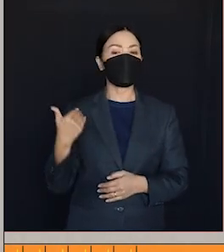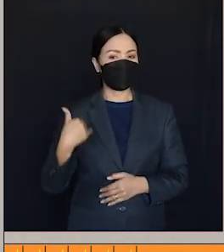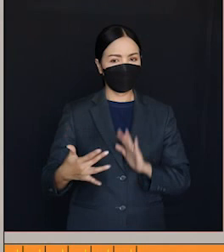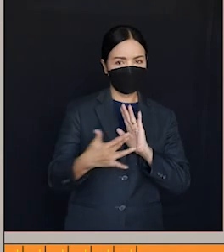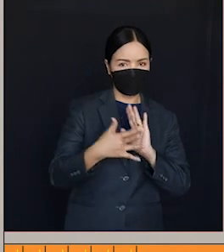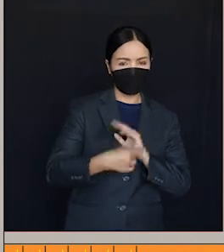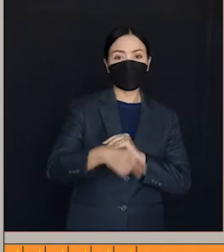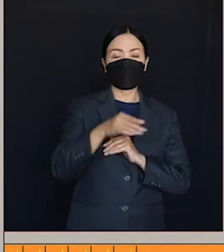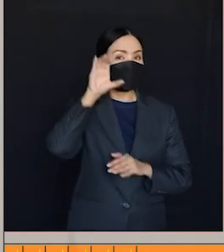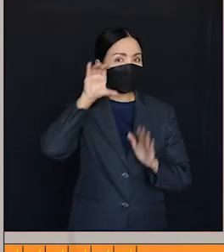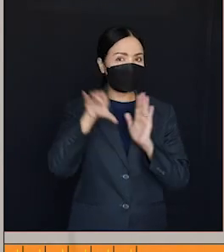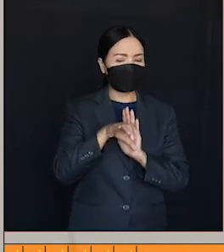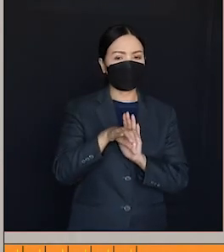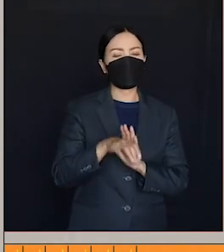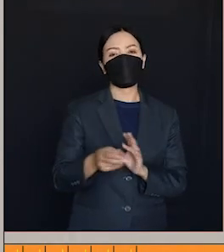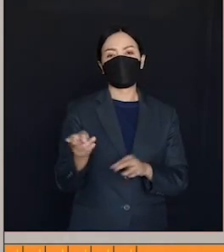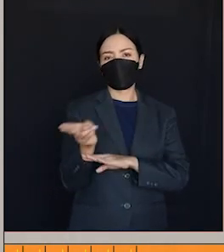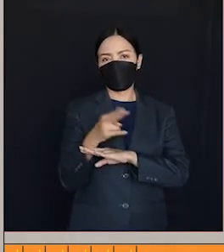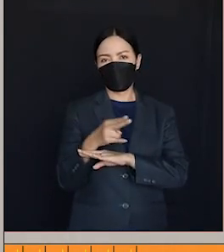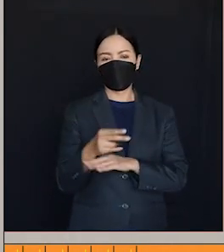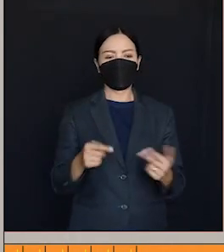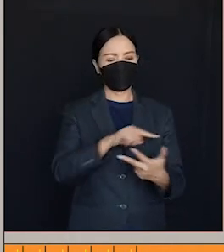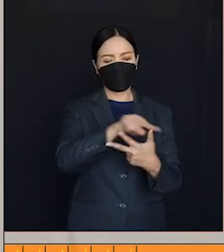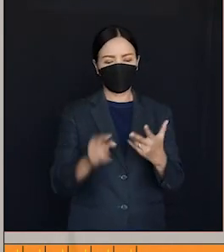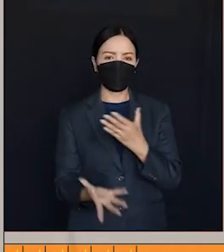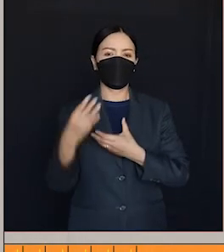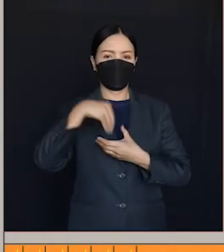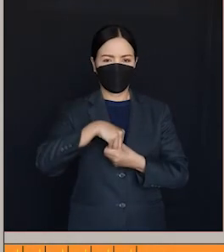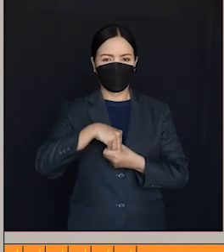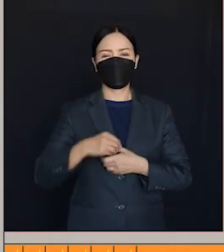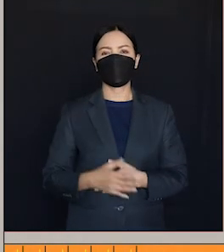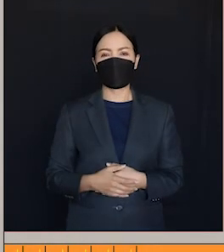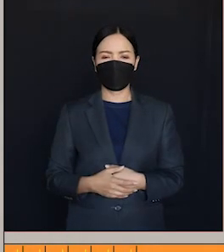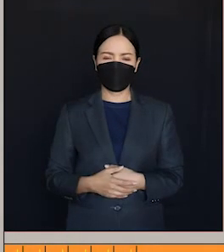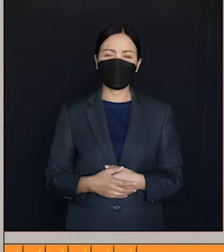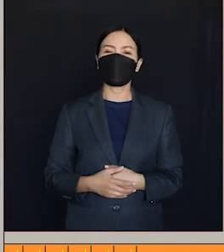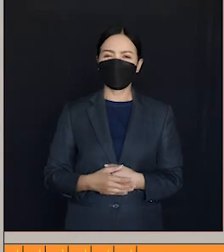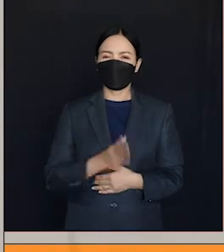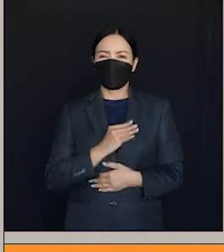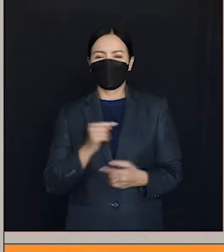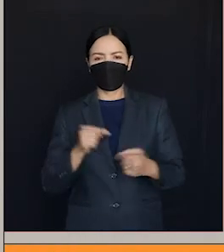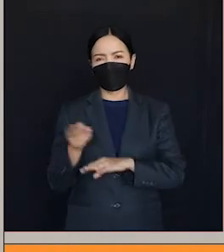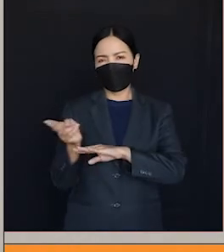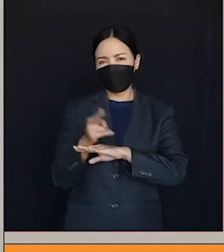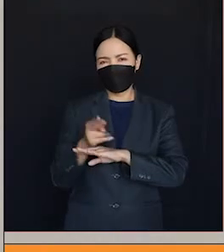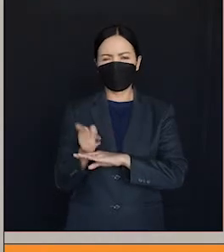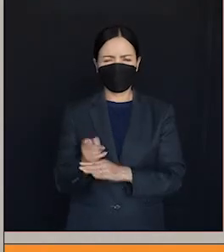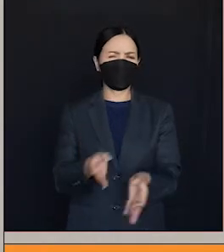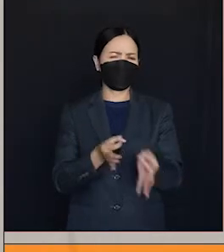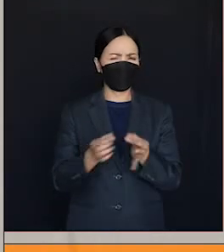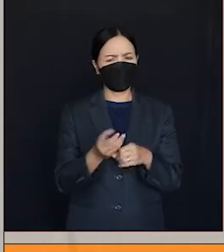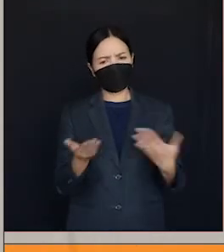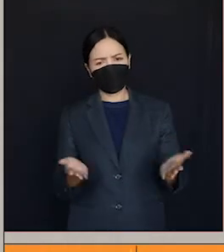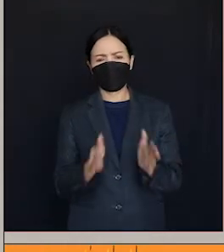เท็กซ์มีภาพและมีวิดีโอ นะคะเกิดเต้นตรงวิดีโอเนี่ยแหละค่ะ ใช่ครับมันจะมาแบบอธิบายได้ยังไง